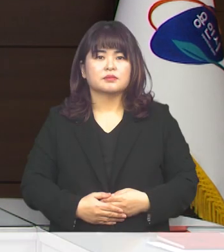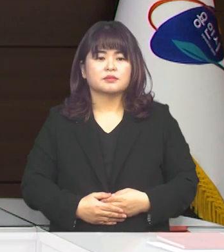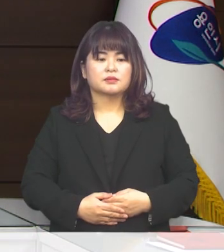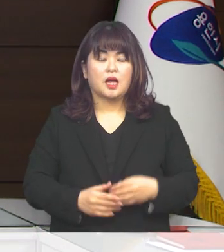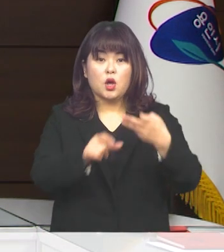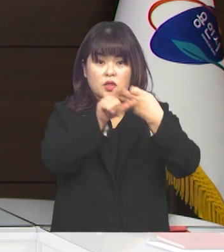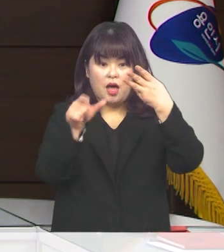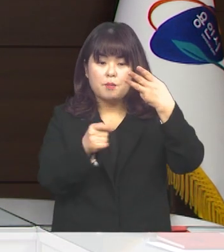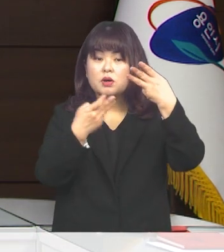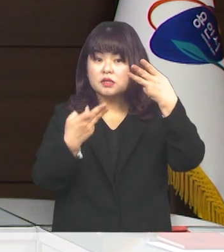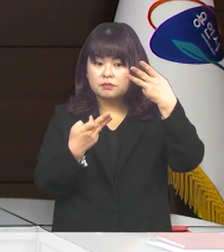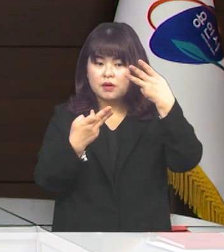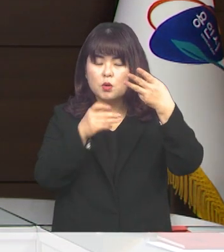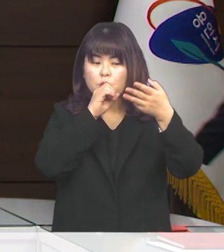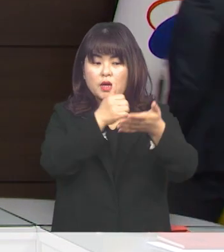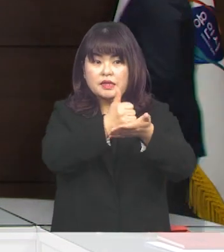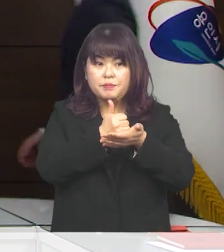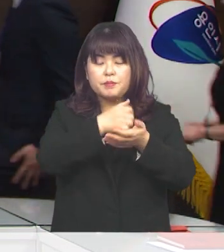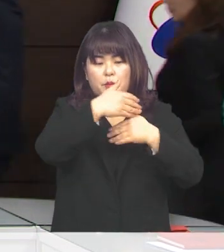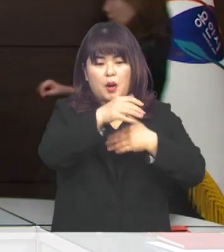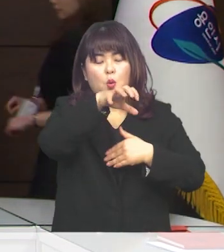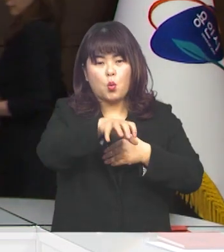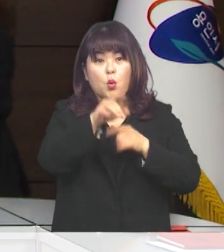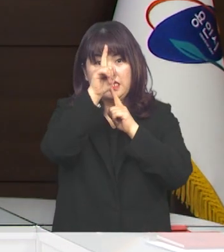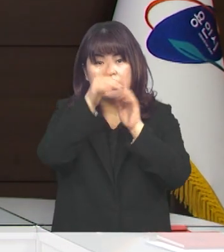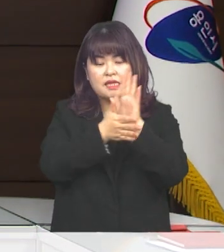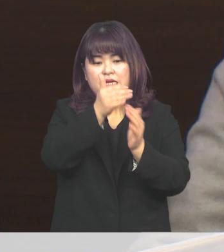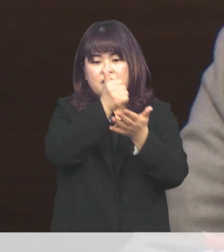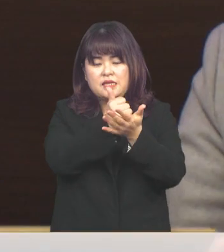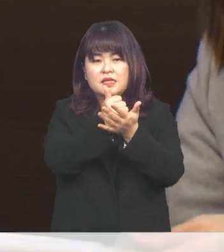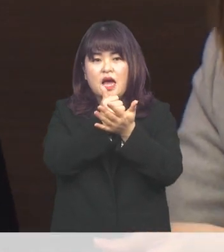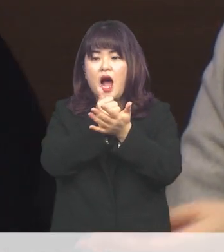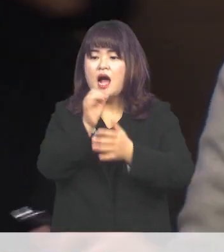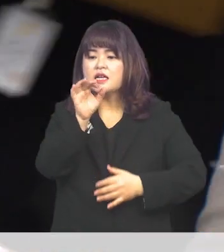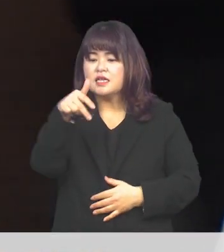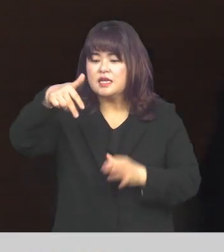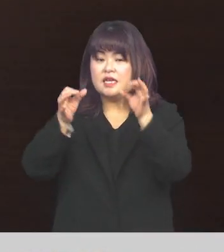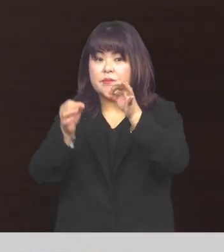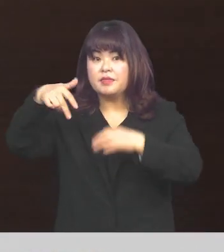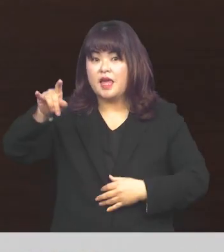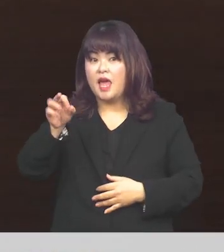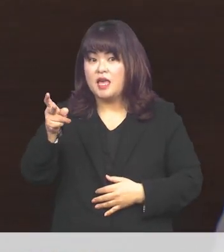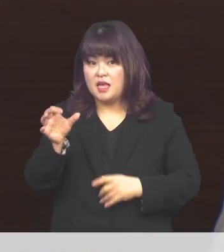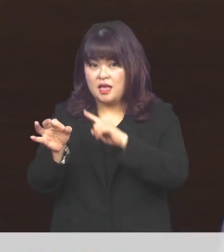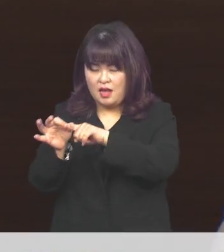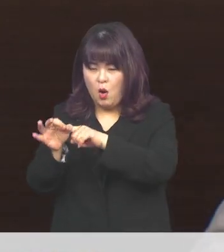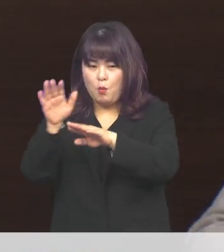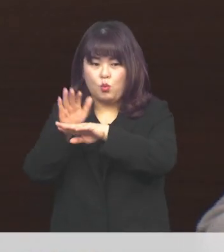18일 시청 접견실에서 이상일 시장, 김재형 세이브더칠드런 중부 이지혁 본부장,